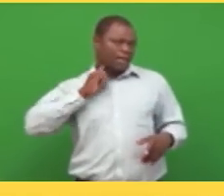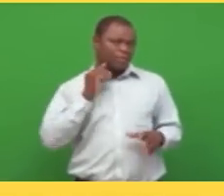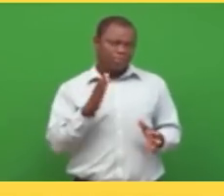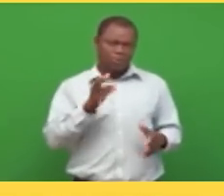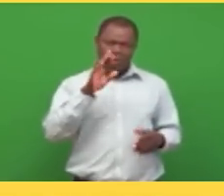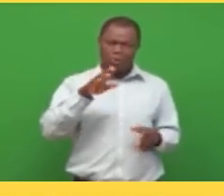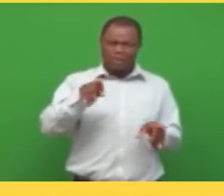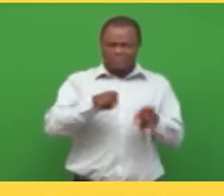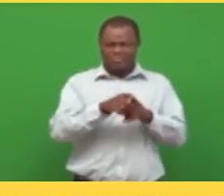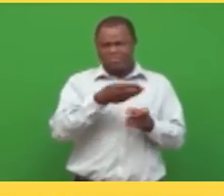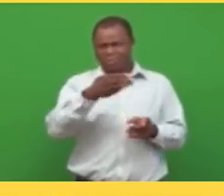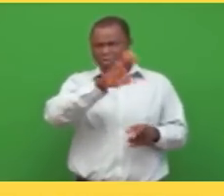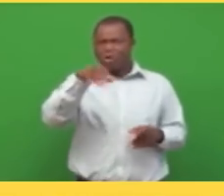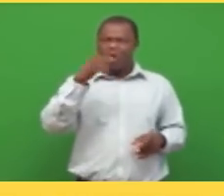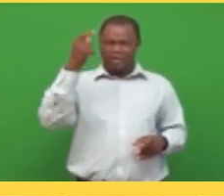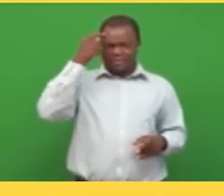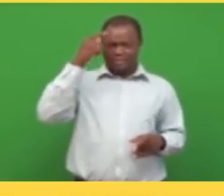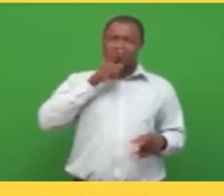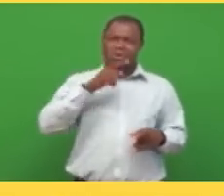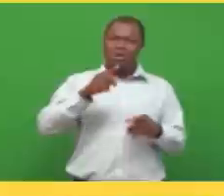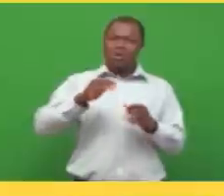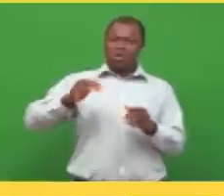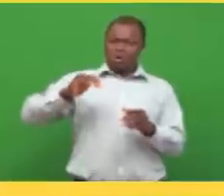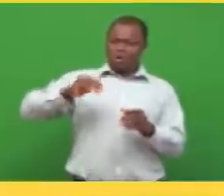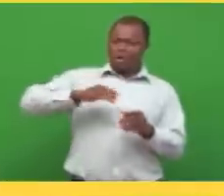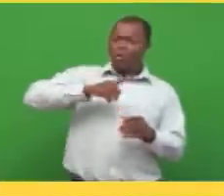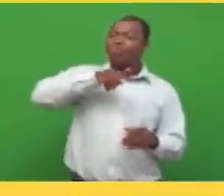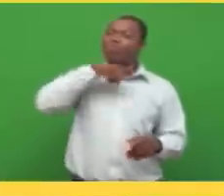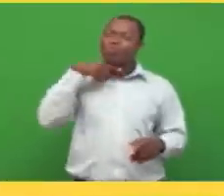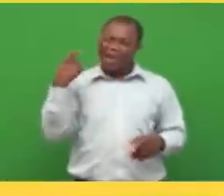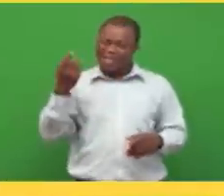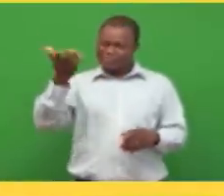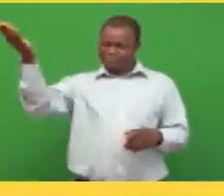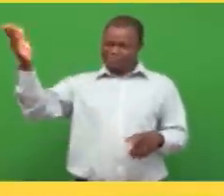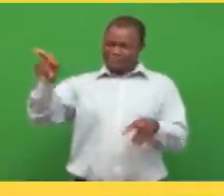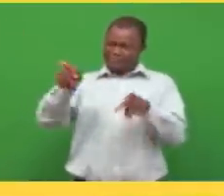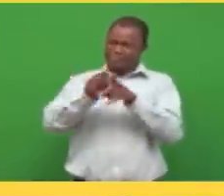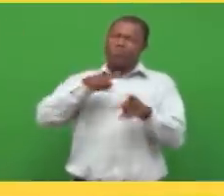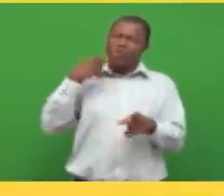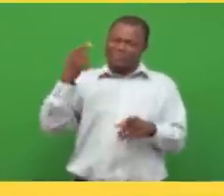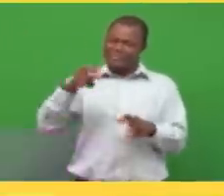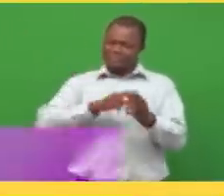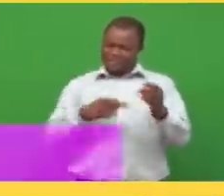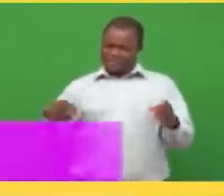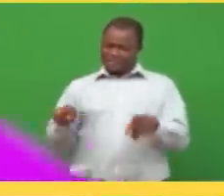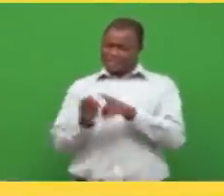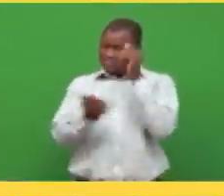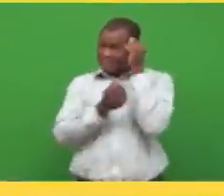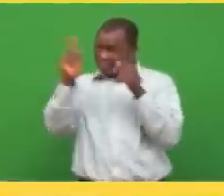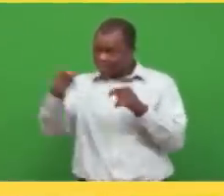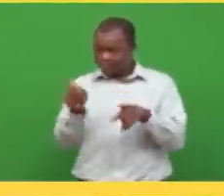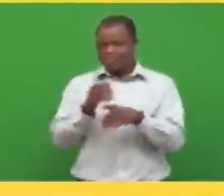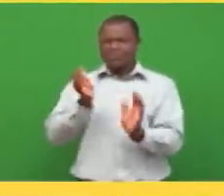kuti mafungiro evanhu kuti hama dzemadzimai dzinobatwa zvakanaka kupfuura dzevarume. Tinotenda Dr.